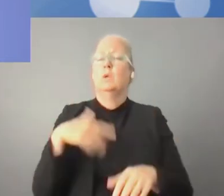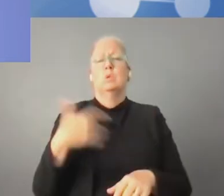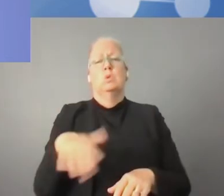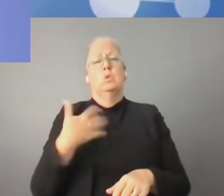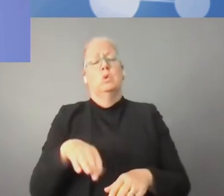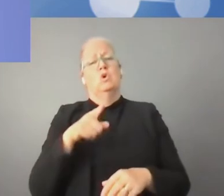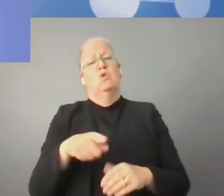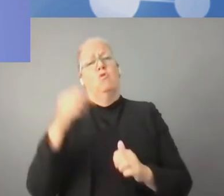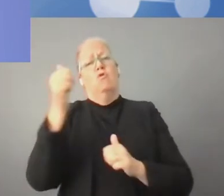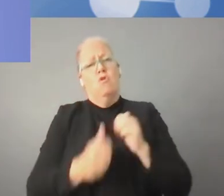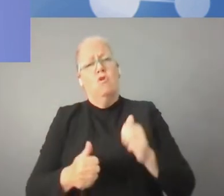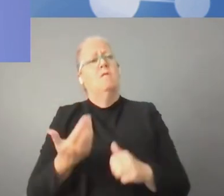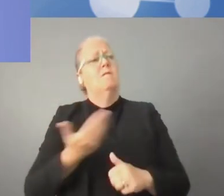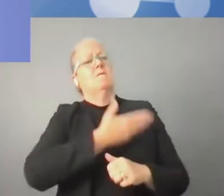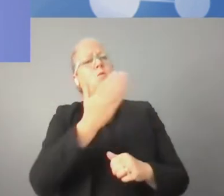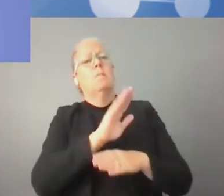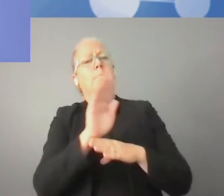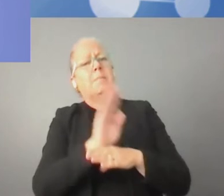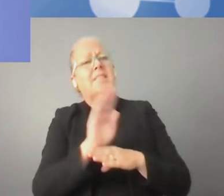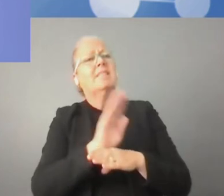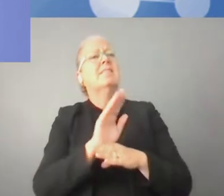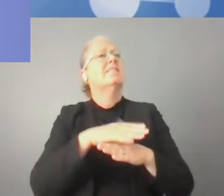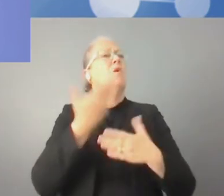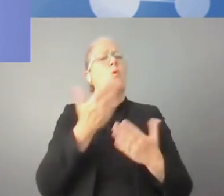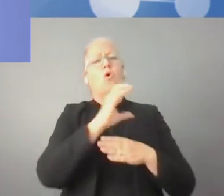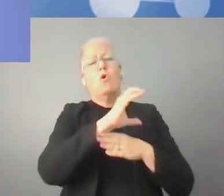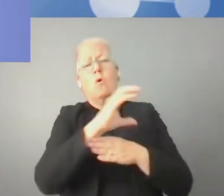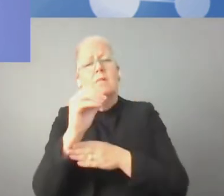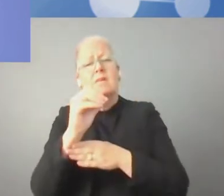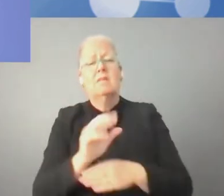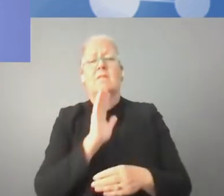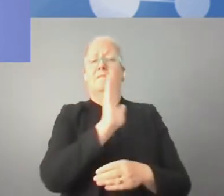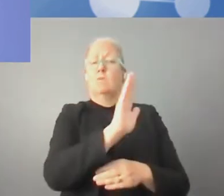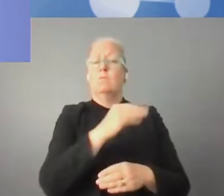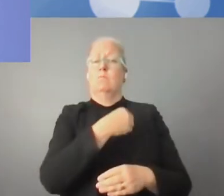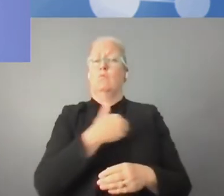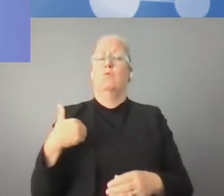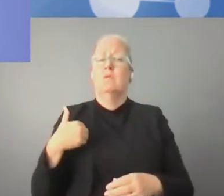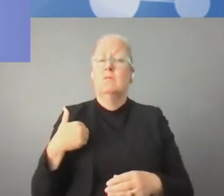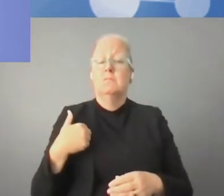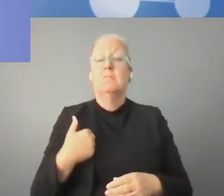您的发言，就是非常困难的这个波兰的企业家